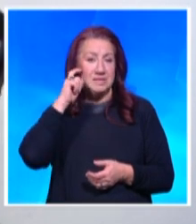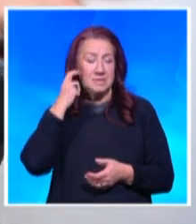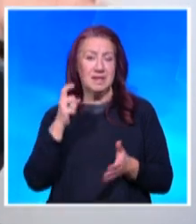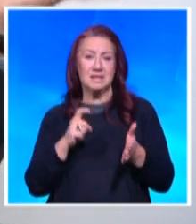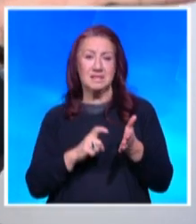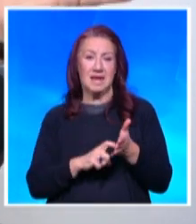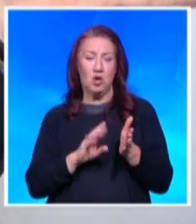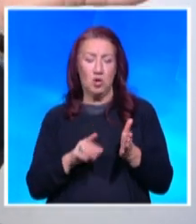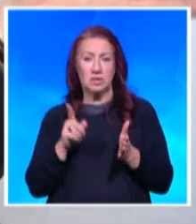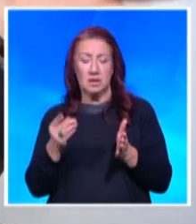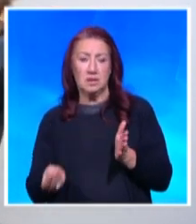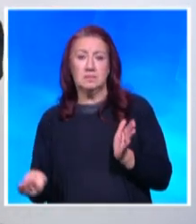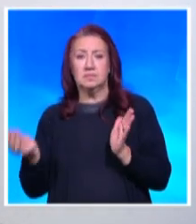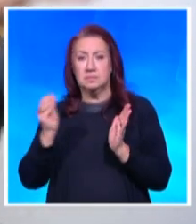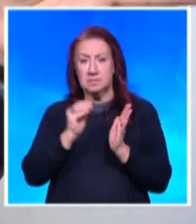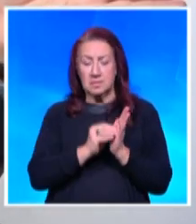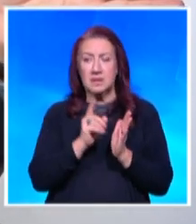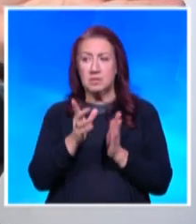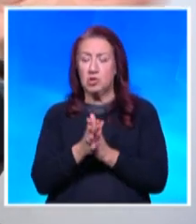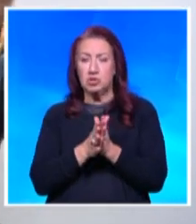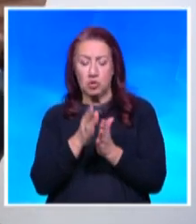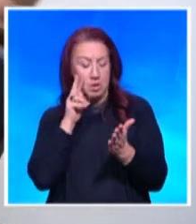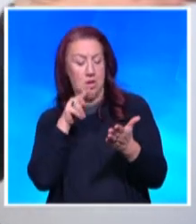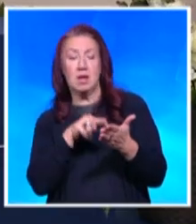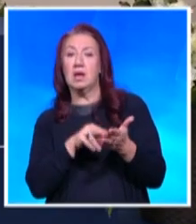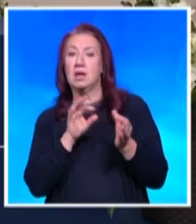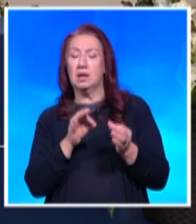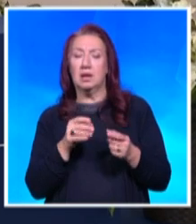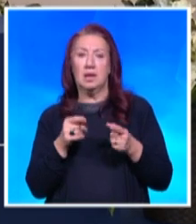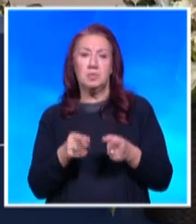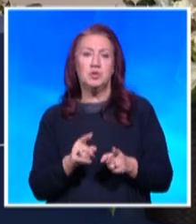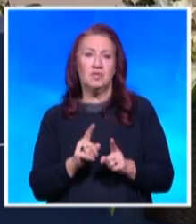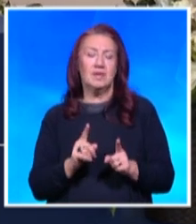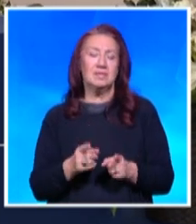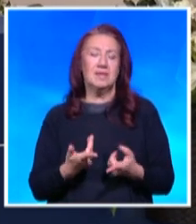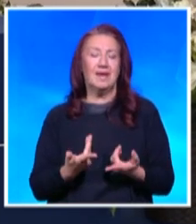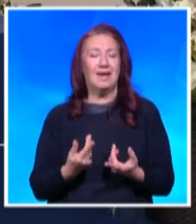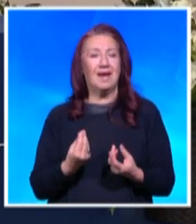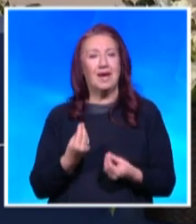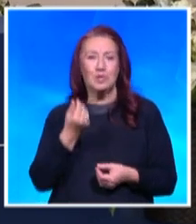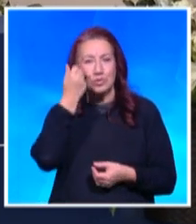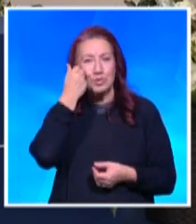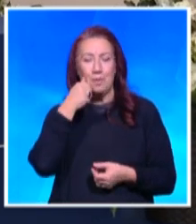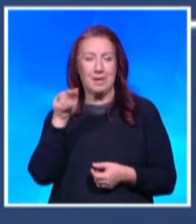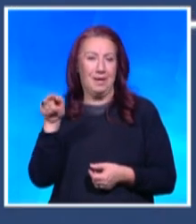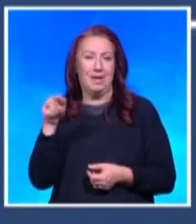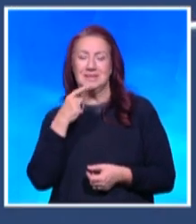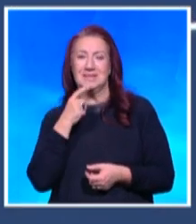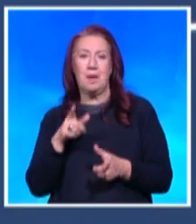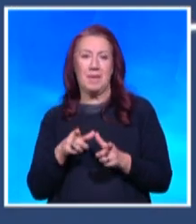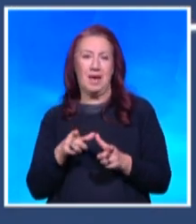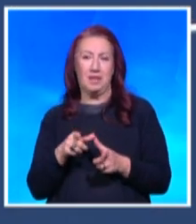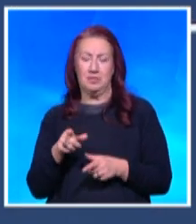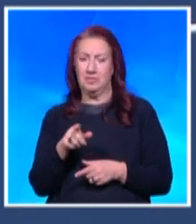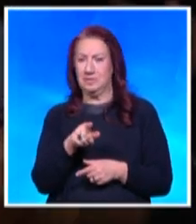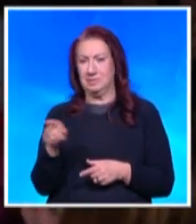да бъдат вписвани, за да могат да бъдат обществено известни. Но това не върши явно работа на Михайлов, след като приближение му, той на